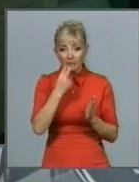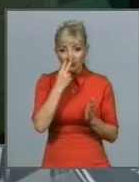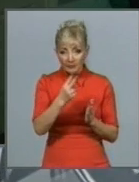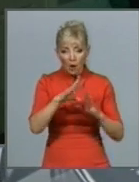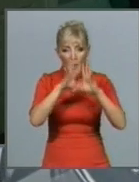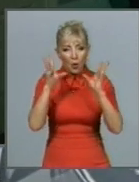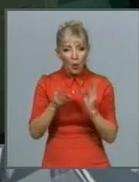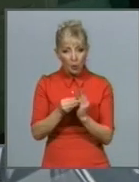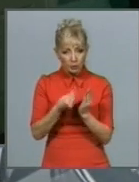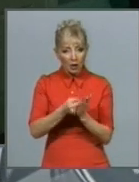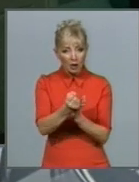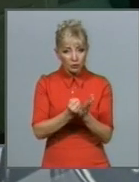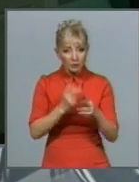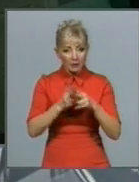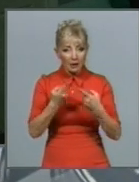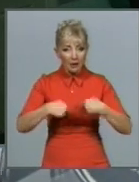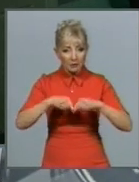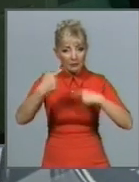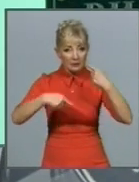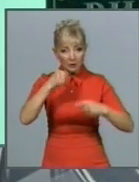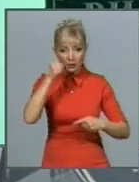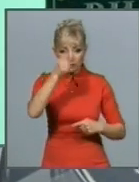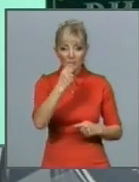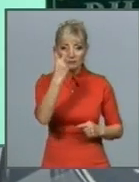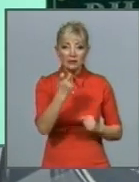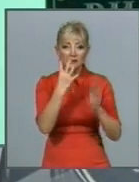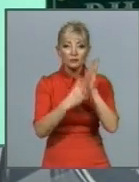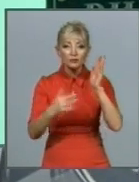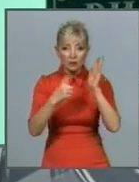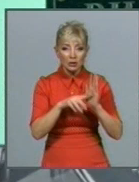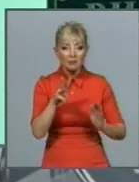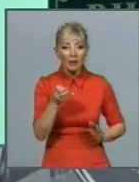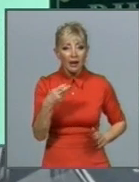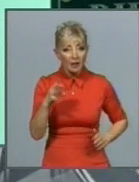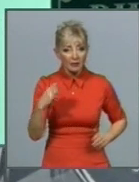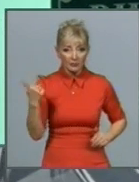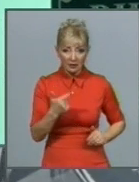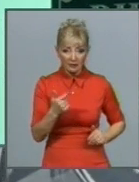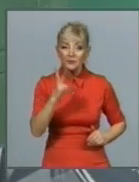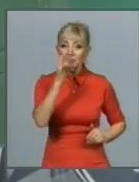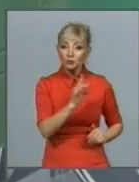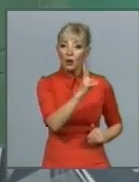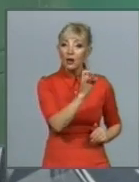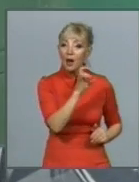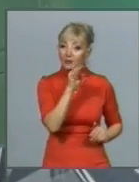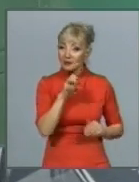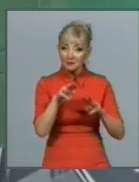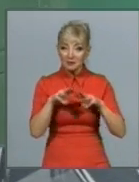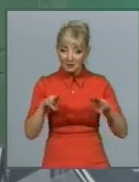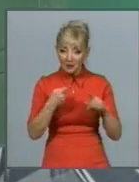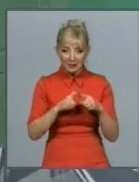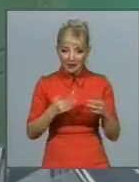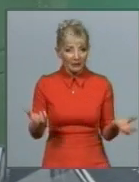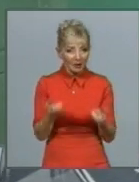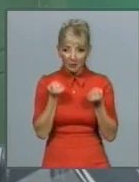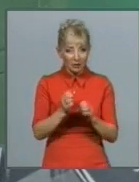кошторис медичної галузі в наступному році склав 296 мільярдів гривень. Натомість в Кабміні ці цифри не підтримали.